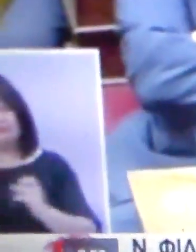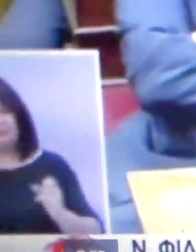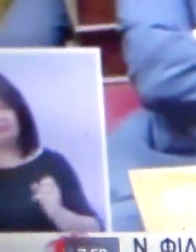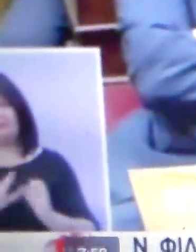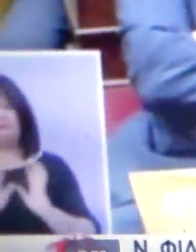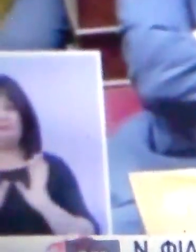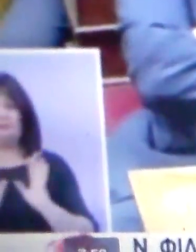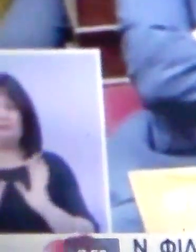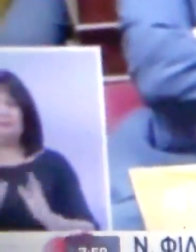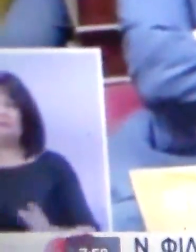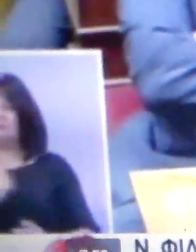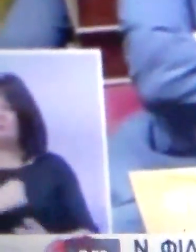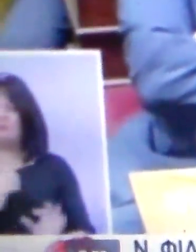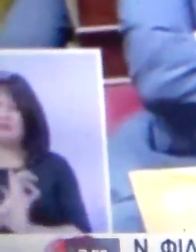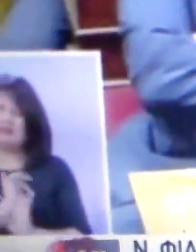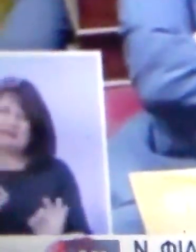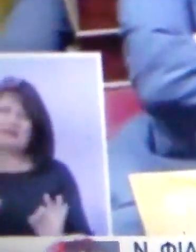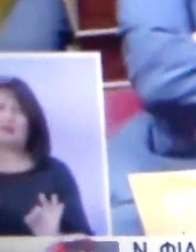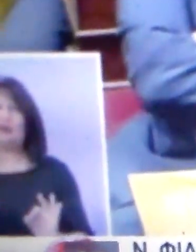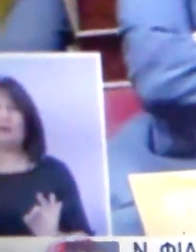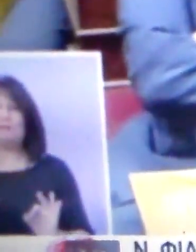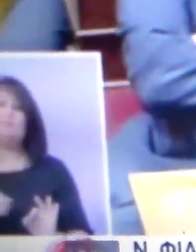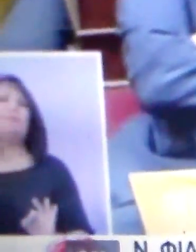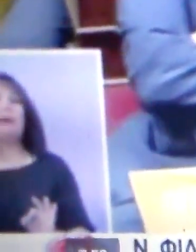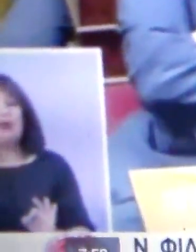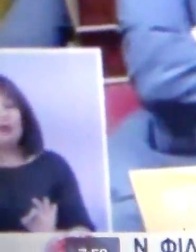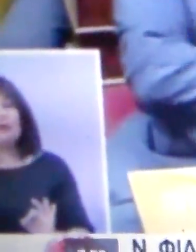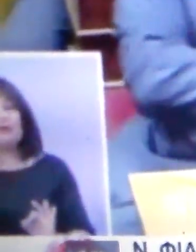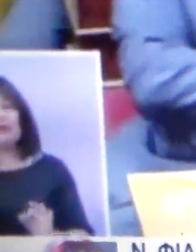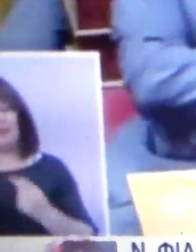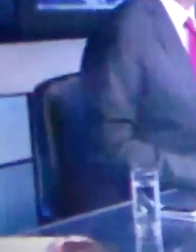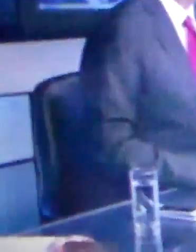ανέμους και τώρα θερίζει θύελες ενώ σκοπεύει να καταθέσει μηνύσεις.